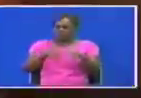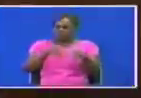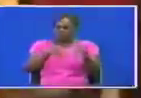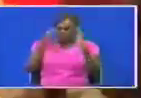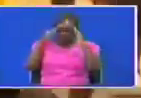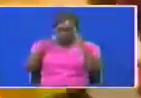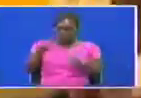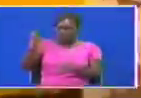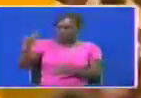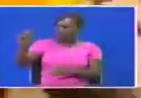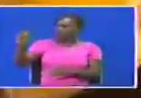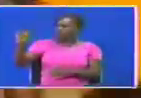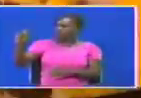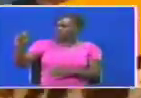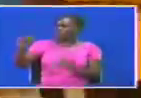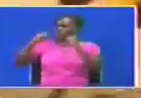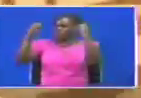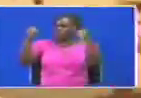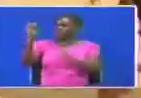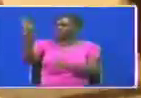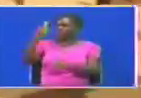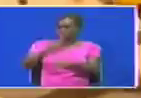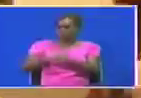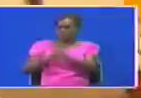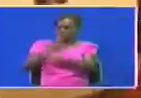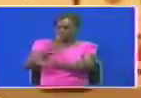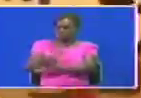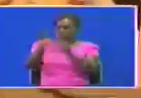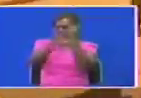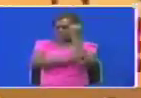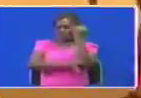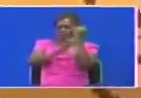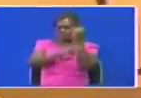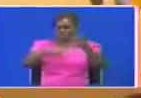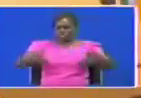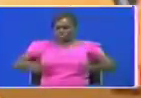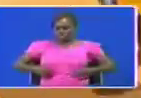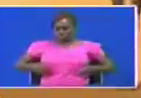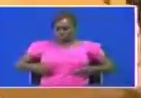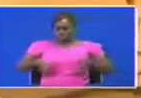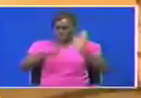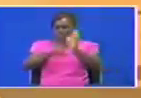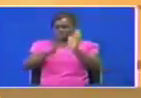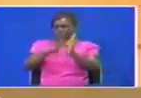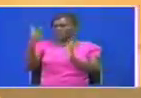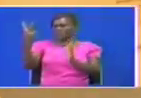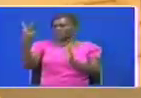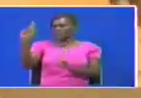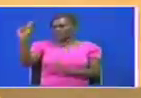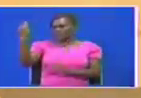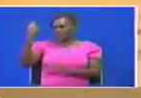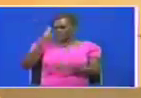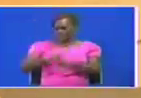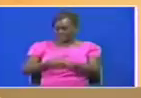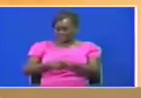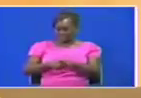Faith Chepngetich, ambaye ni bingwa mara mbili wa mbio za nyika katika kitengo cha chipukizi, huku akiwakilisha Kenya mara yake ya kwanza